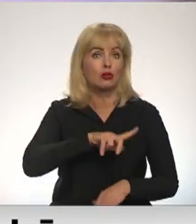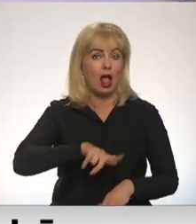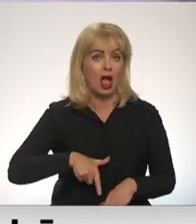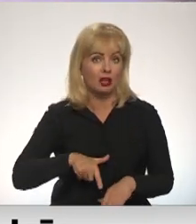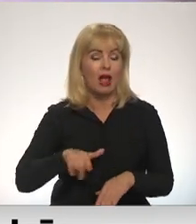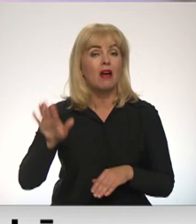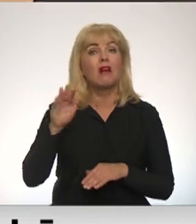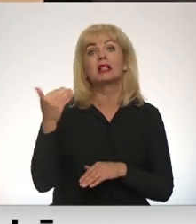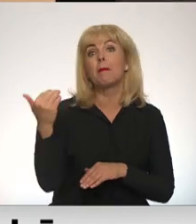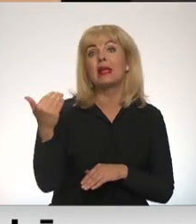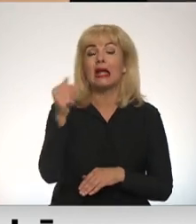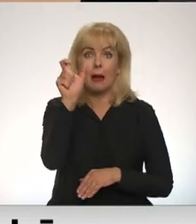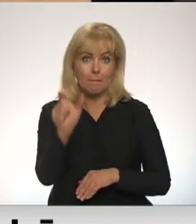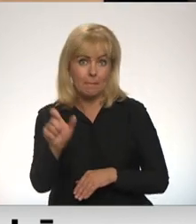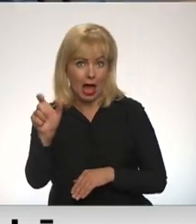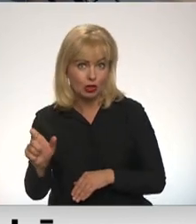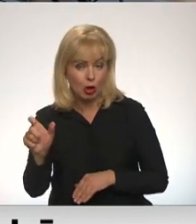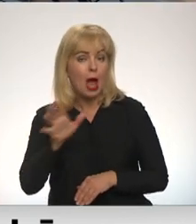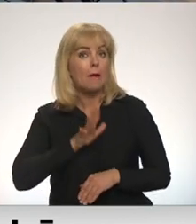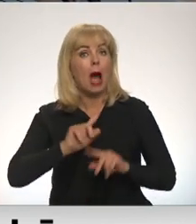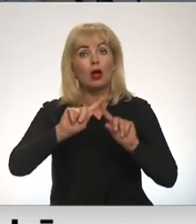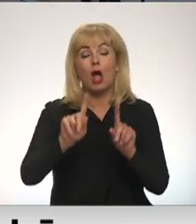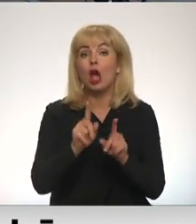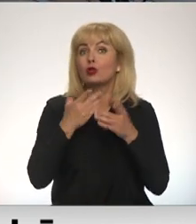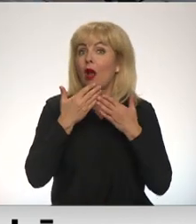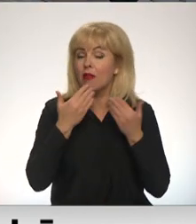valstī piedarīgas personas. Pagaidām